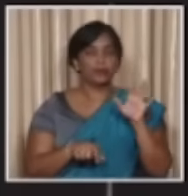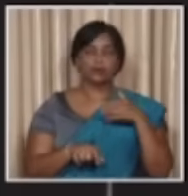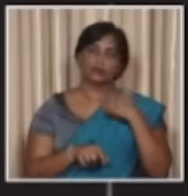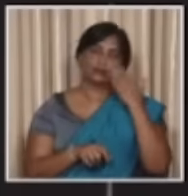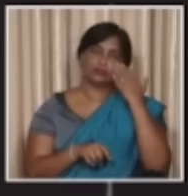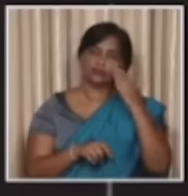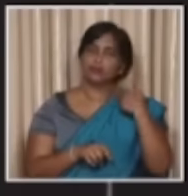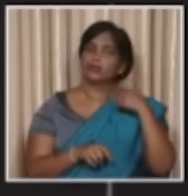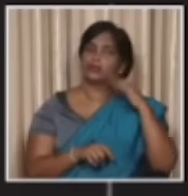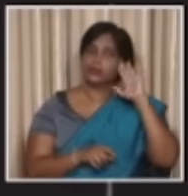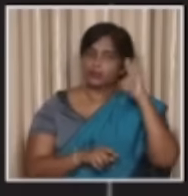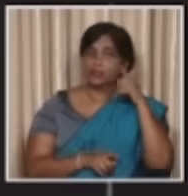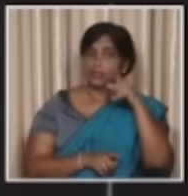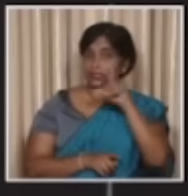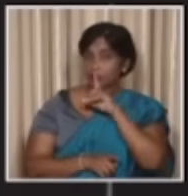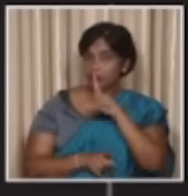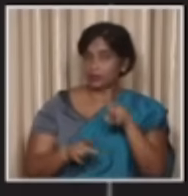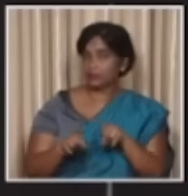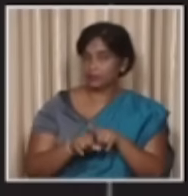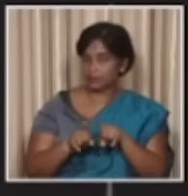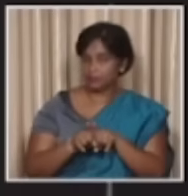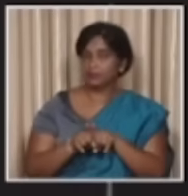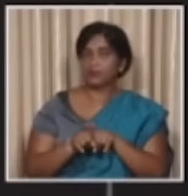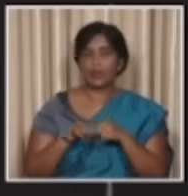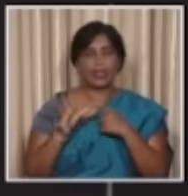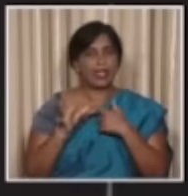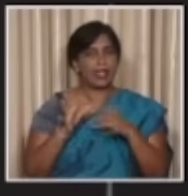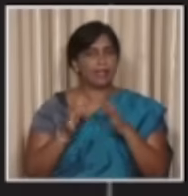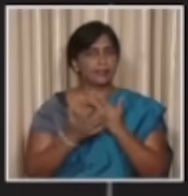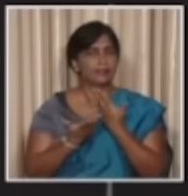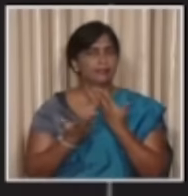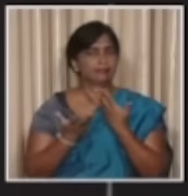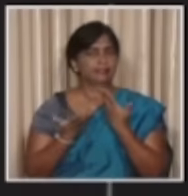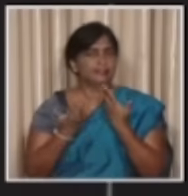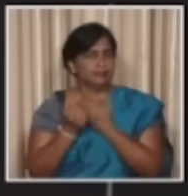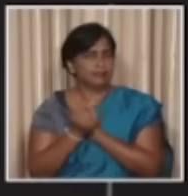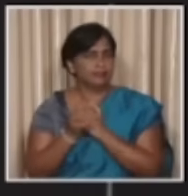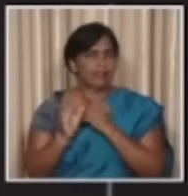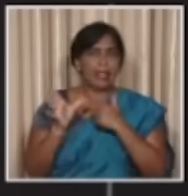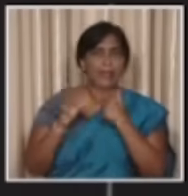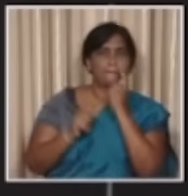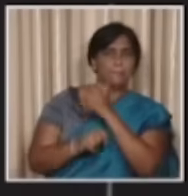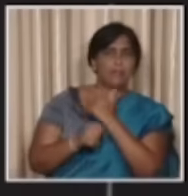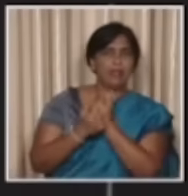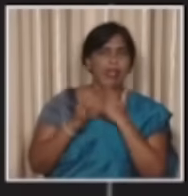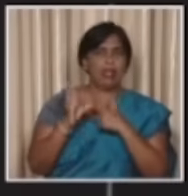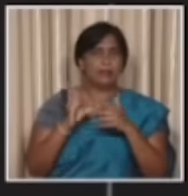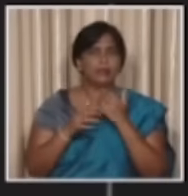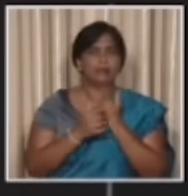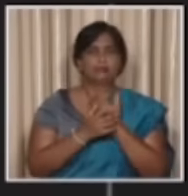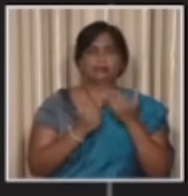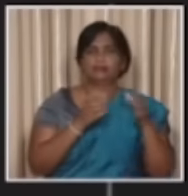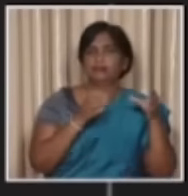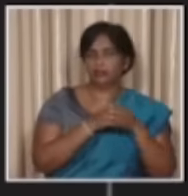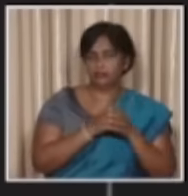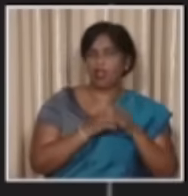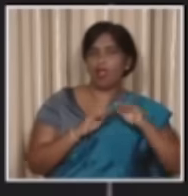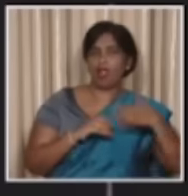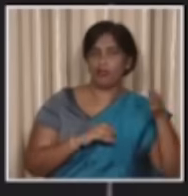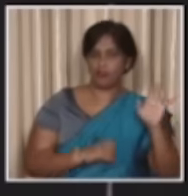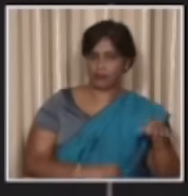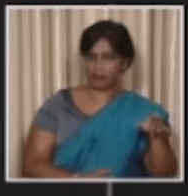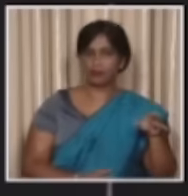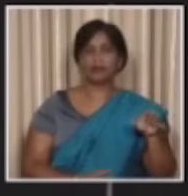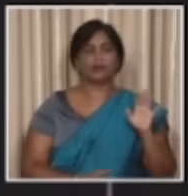දැක්කා විශේෂයෙන්ම ඔබ කිව්වා ආකාරයට අප ලබල කණ්ඩායමක් මේට සම්බන්ධ වෙච්ච අය එළියේ ඉන්නවා.